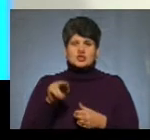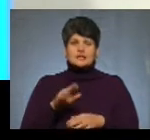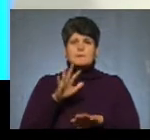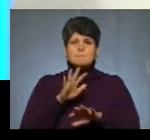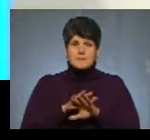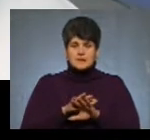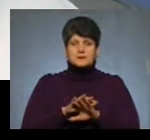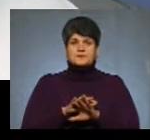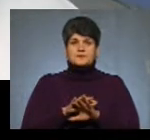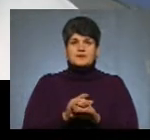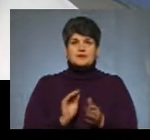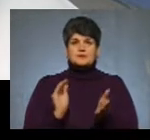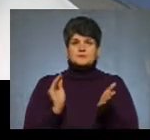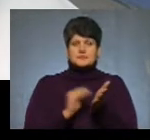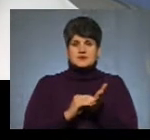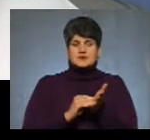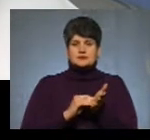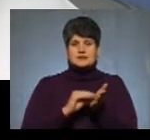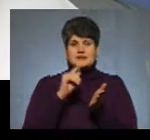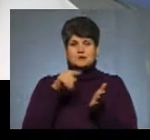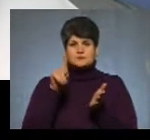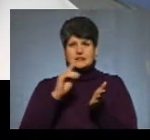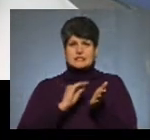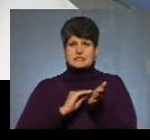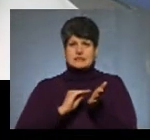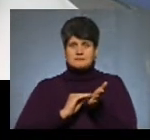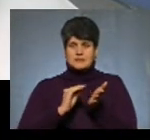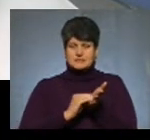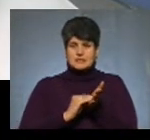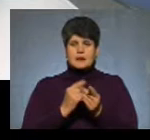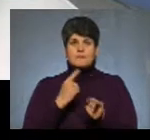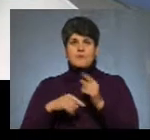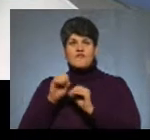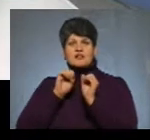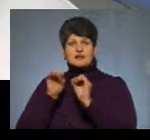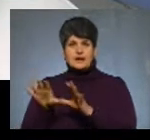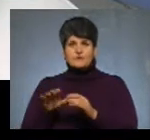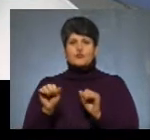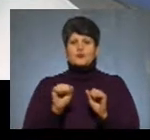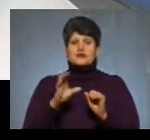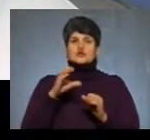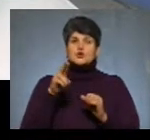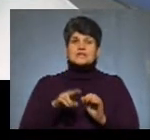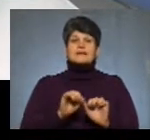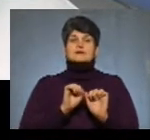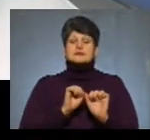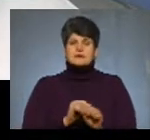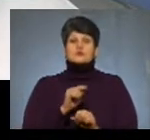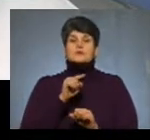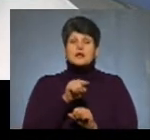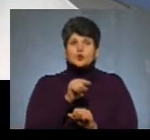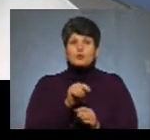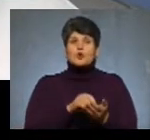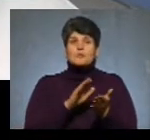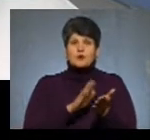з Ощадбанком, присвоюється обліковий запис Ощадбанку. І повертається в управління соціального захисту для того, щоб вже на цьому